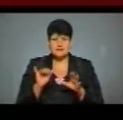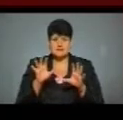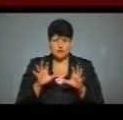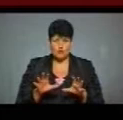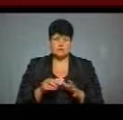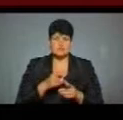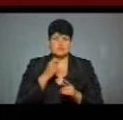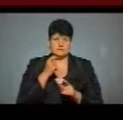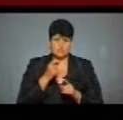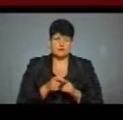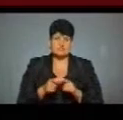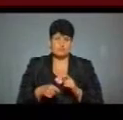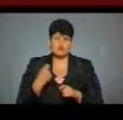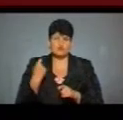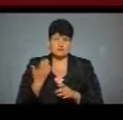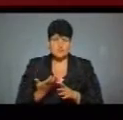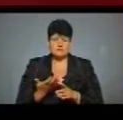правил розмитнення автомобілів.